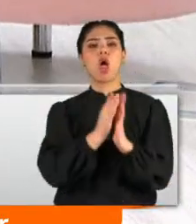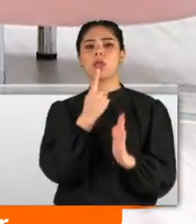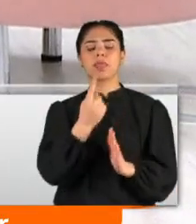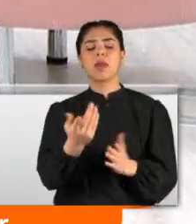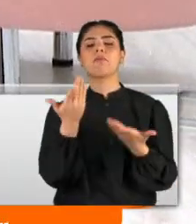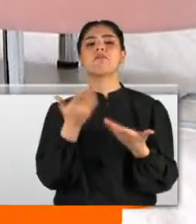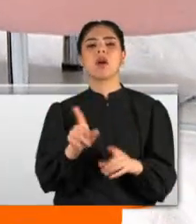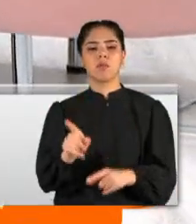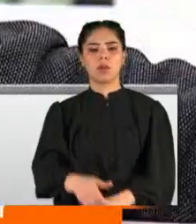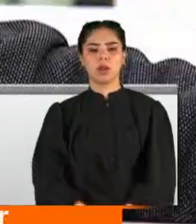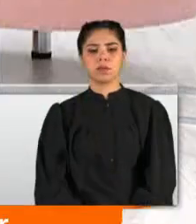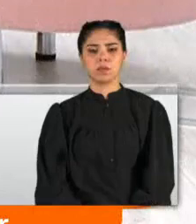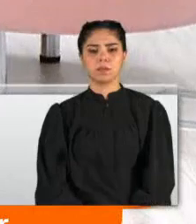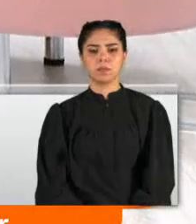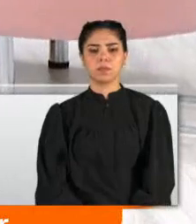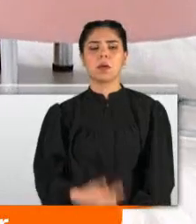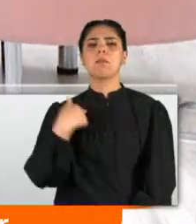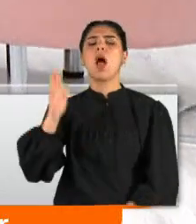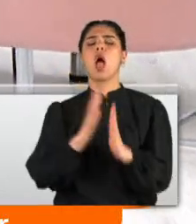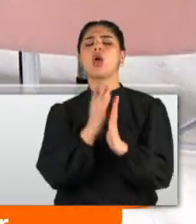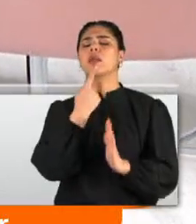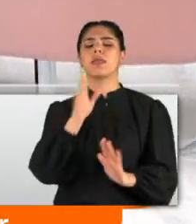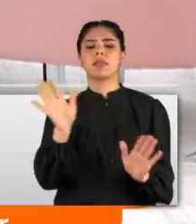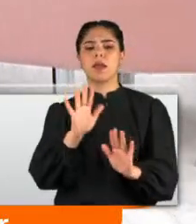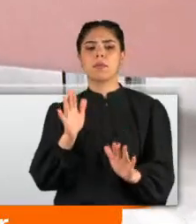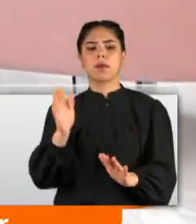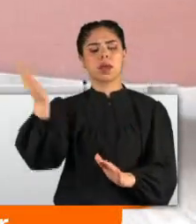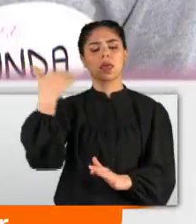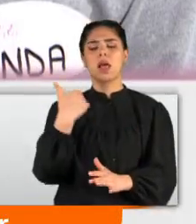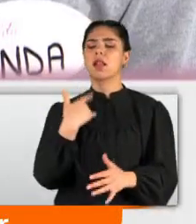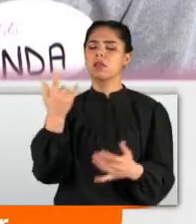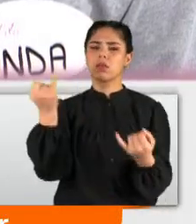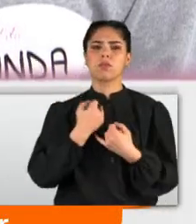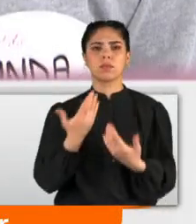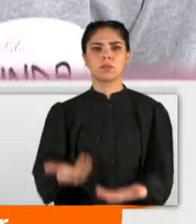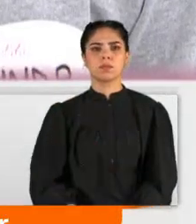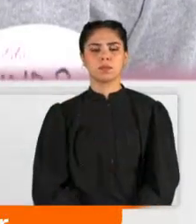Benden özür dileyeceksin. Ben senden özür dilemiyorum. Gel ne yapıyorsan yap bana.